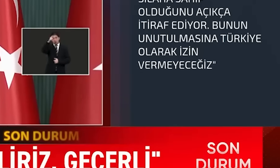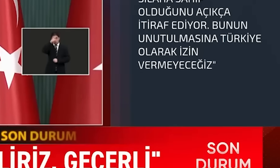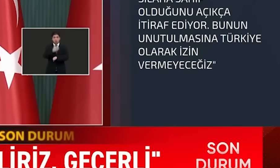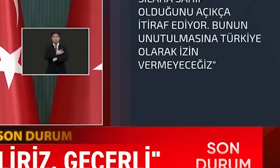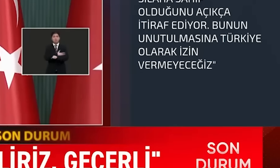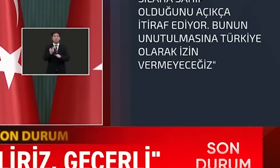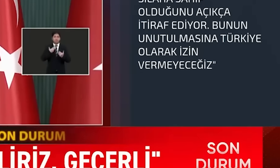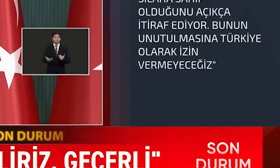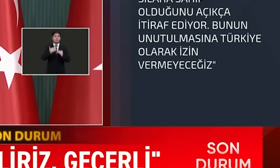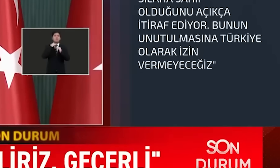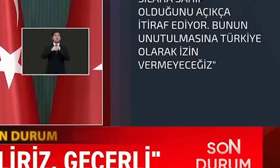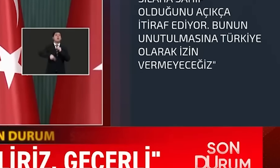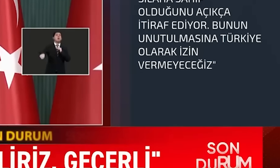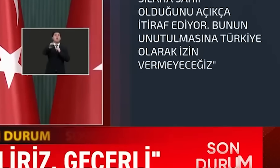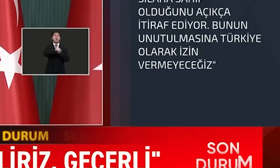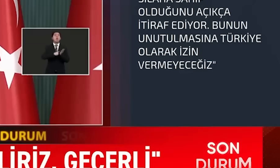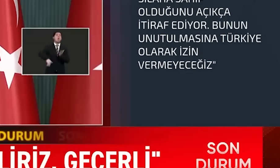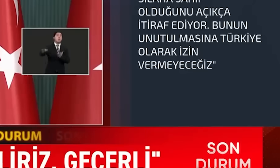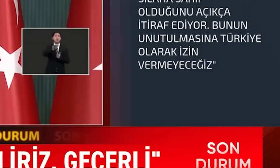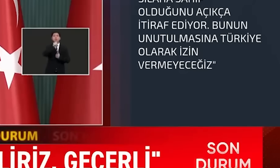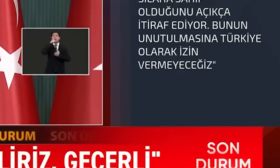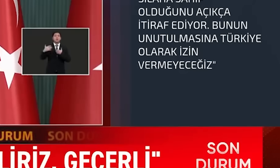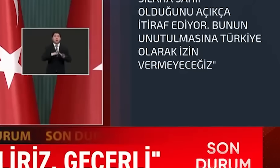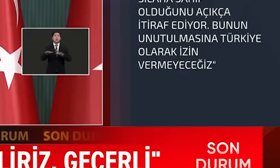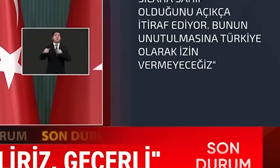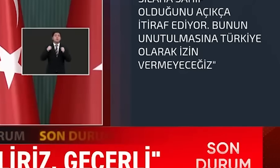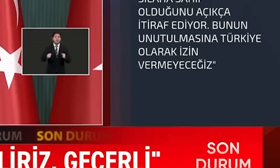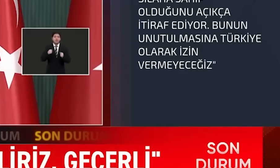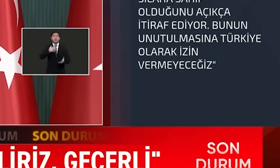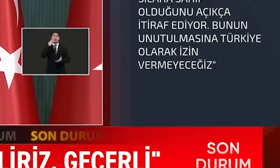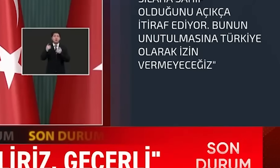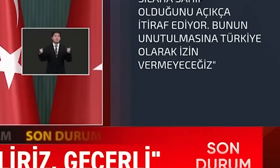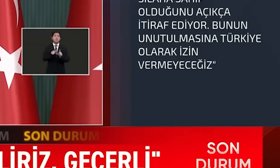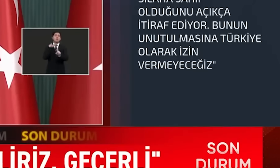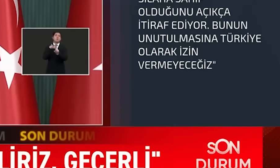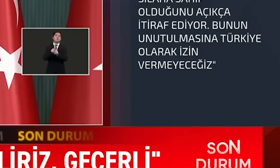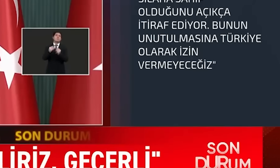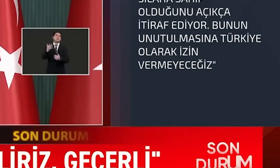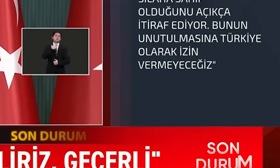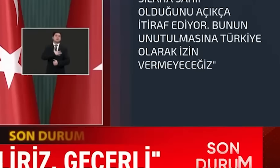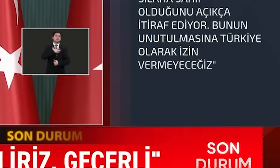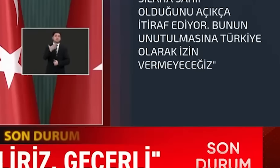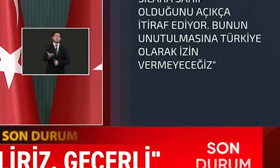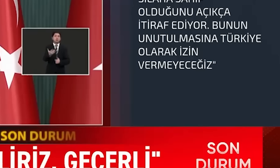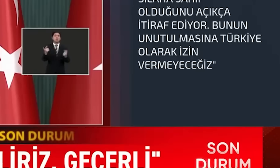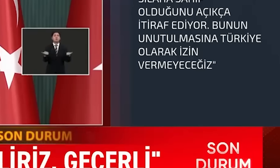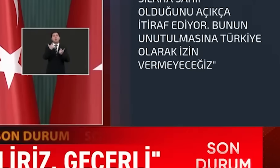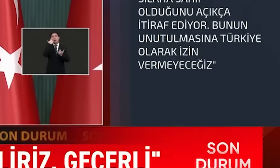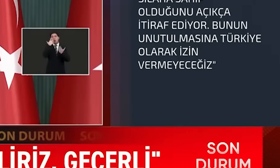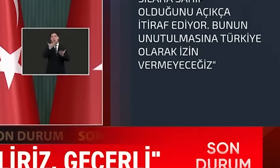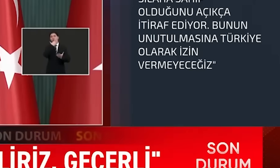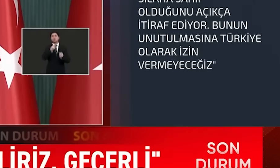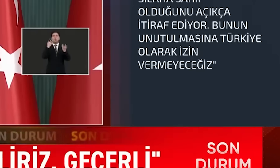ve milletimizi her türlü afetten muhafaza eylesin diyorum. Toplantımızın hayırlara vesile